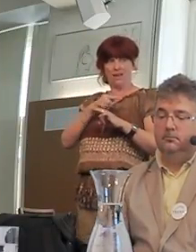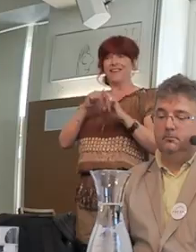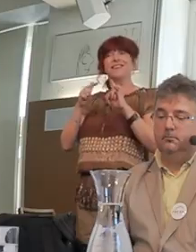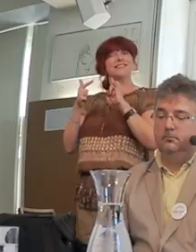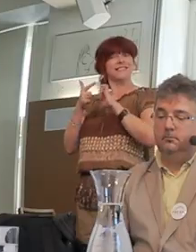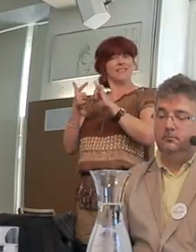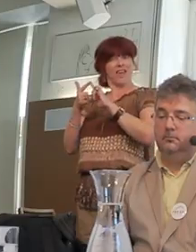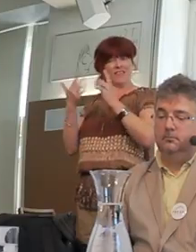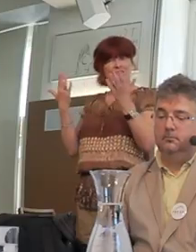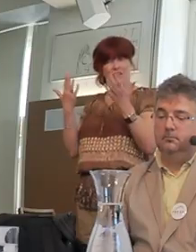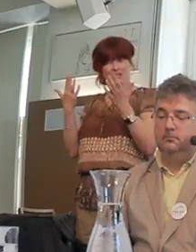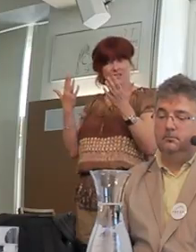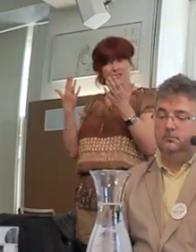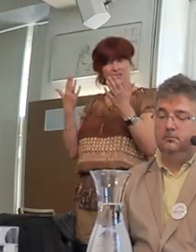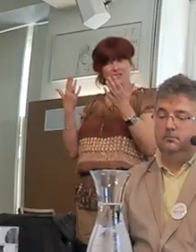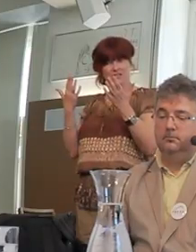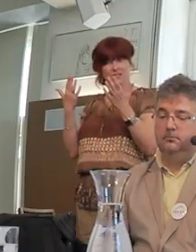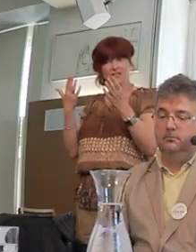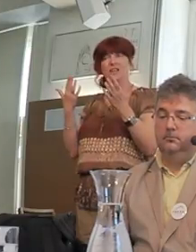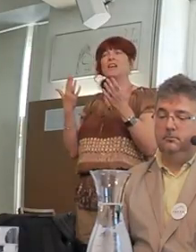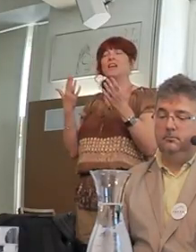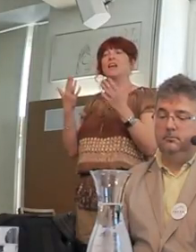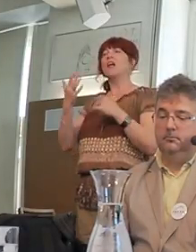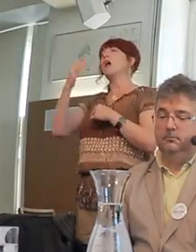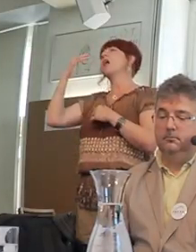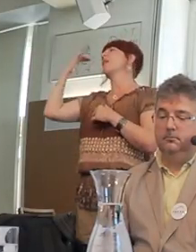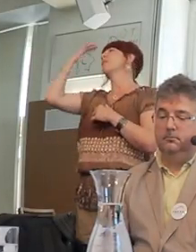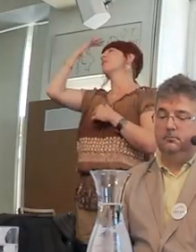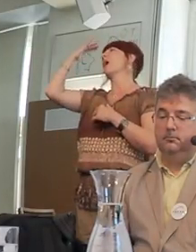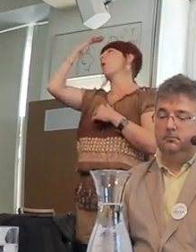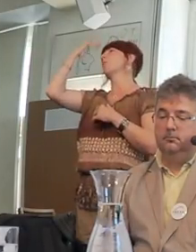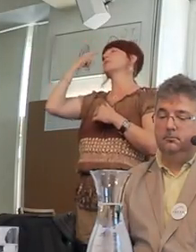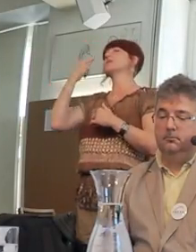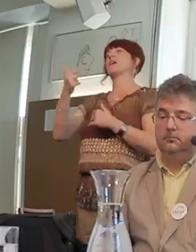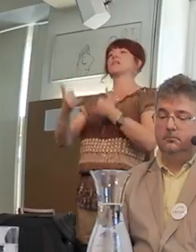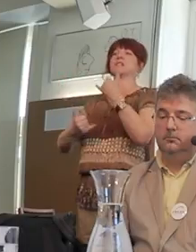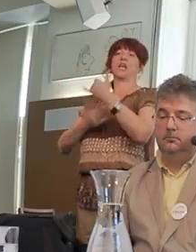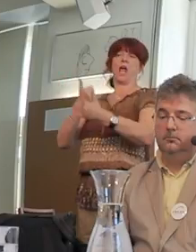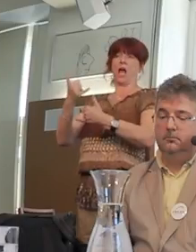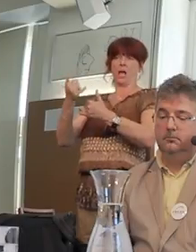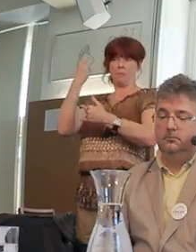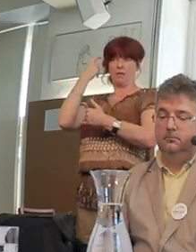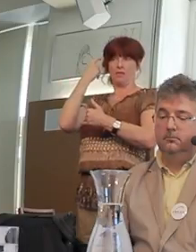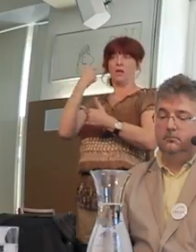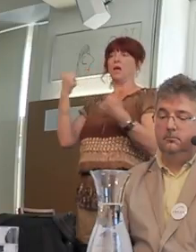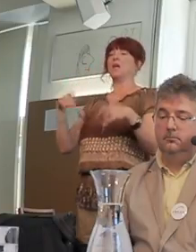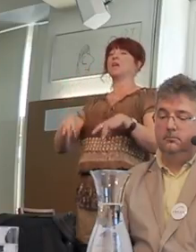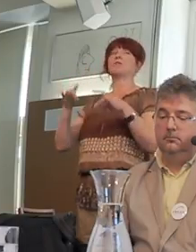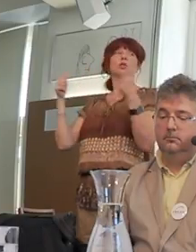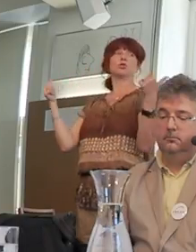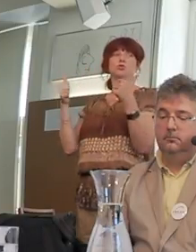Das zweite, dass ich zudem mit dem Traum mit 20 Jahren, ich finde es großartig, wenn Sie uns